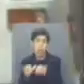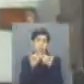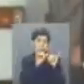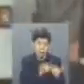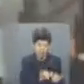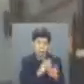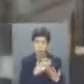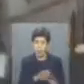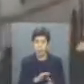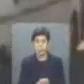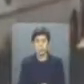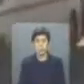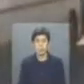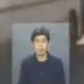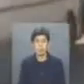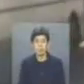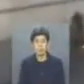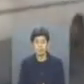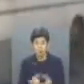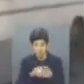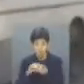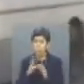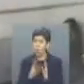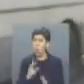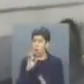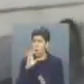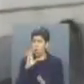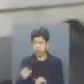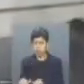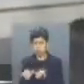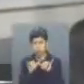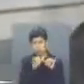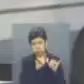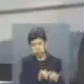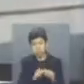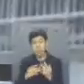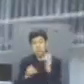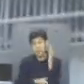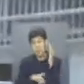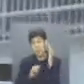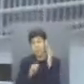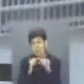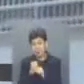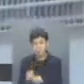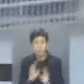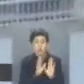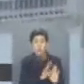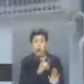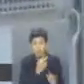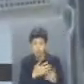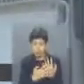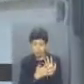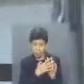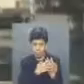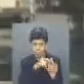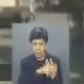แล้วค่ะผู้ต้องขังกว่า100คนถูกเคลื่อนย้ายออกจากเรือนจำจังหวัดตรังเพื่อนำไปฝากขังที่เรือนจำจังหวัด